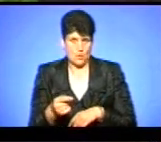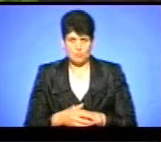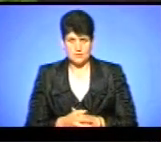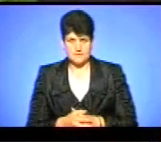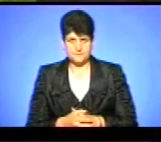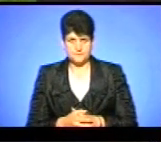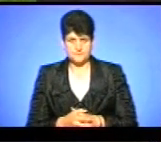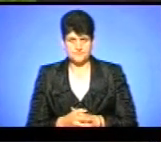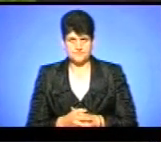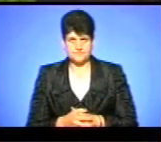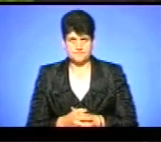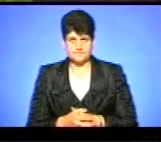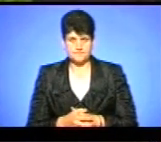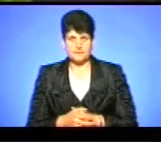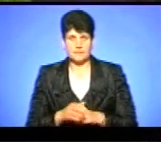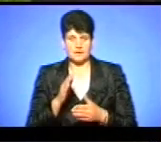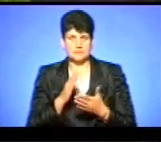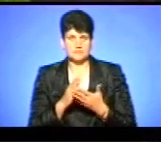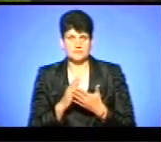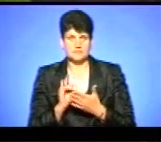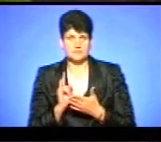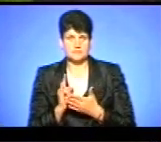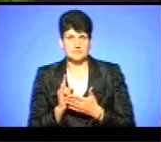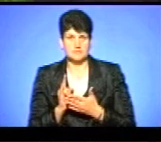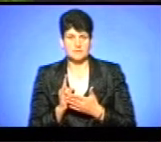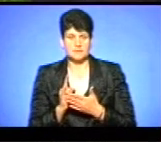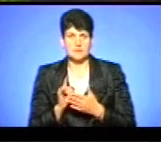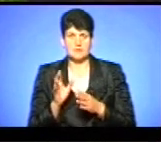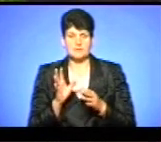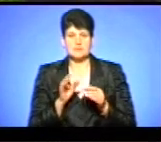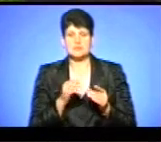Тримала би дитину, слава Богу, наїджена, на серце.